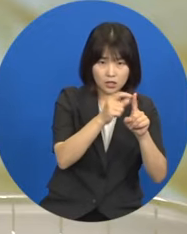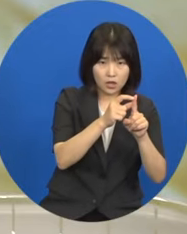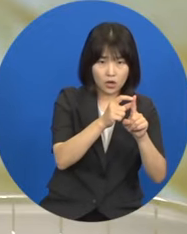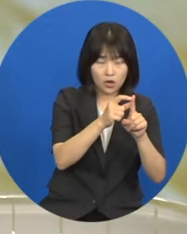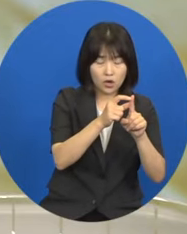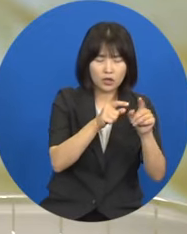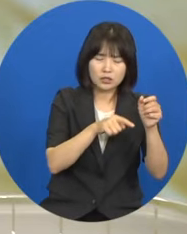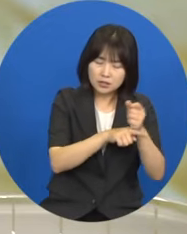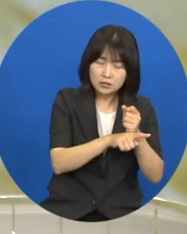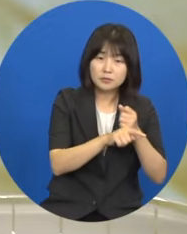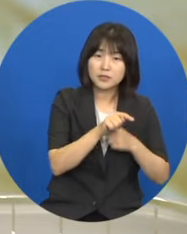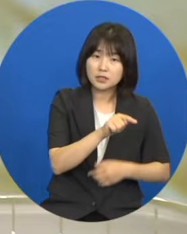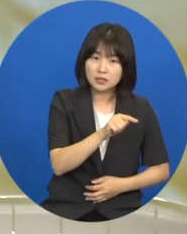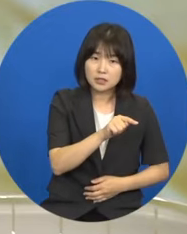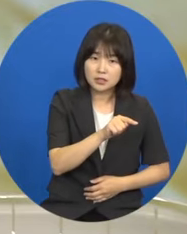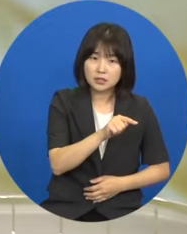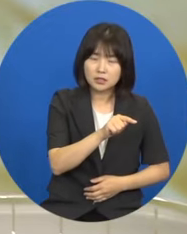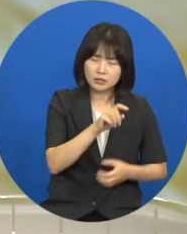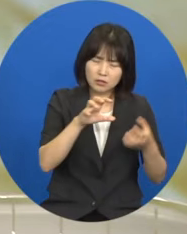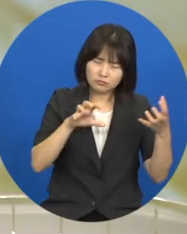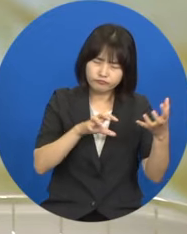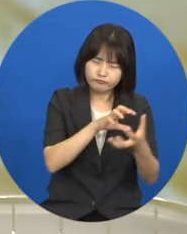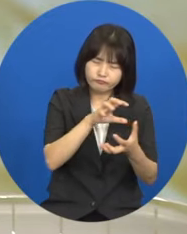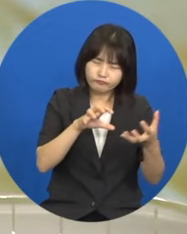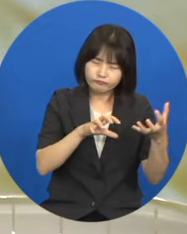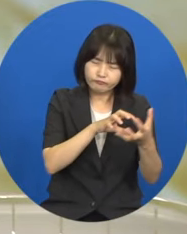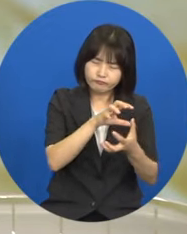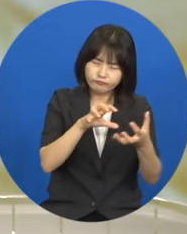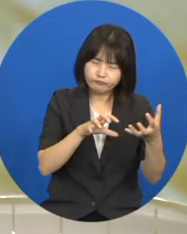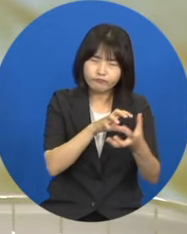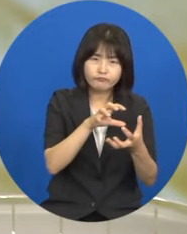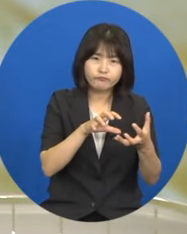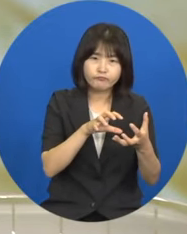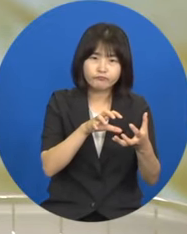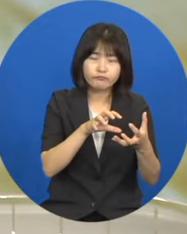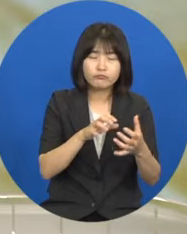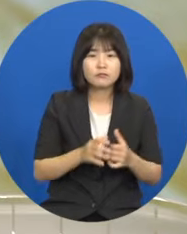개념과 의미가 혼용되고 오용되고 남용되어서